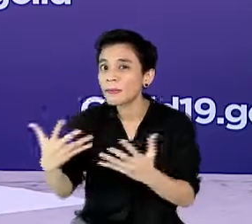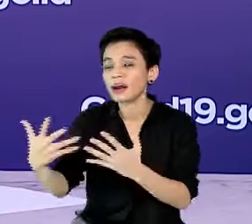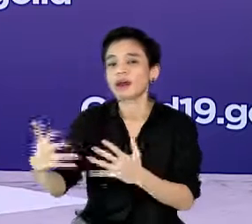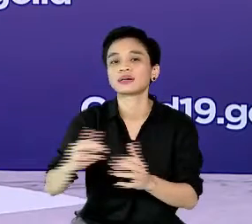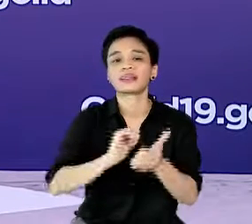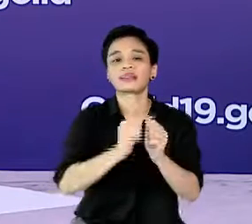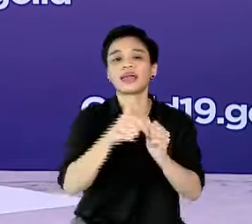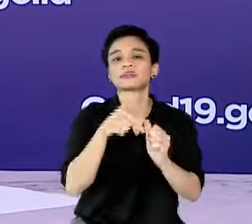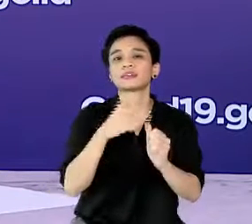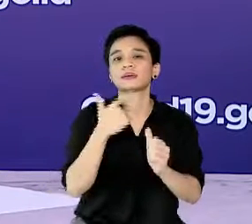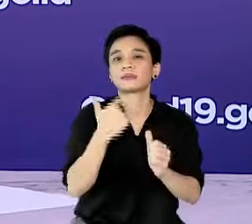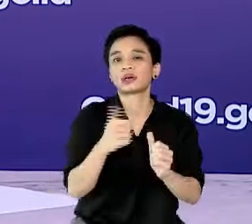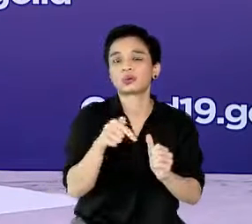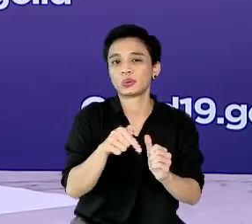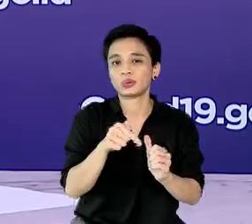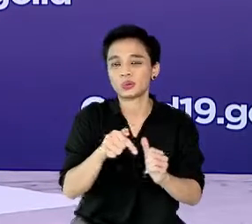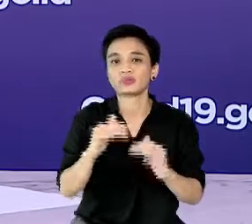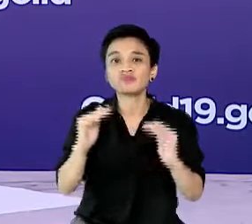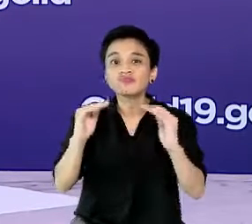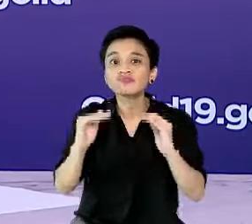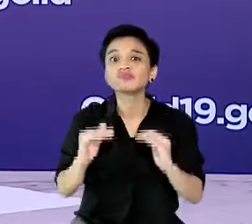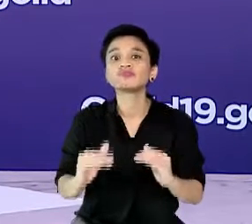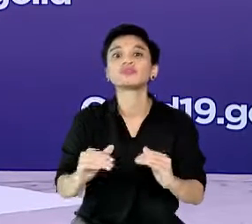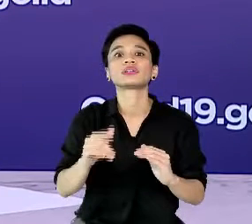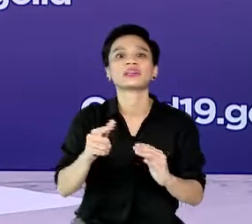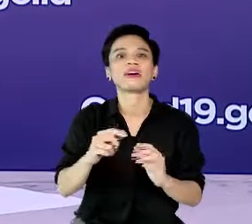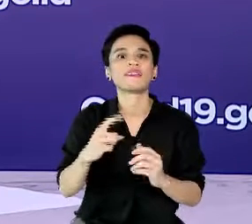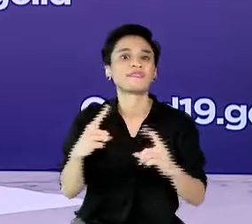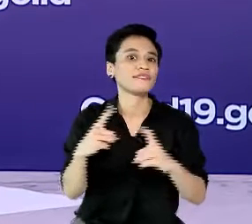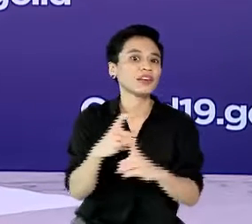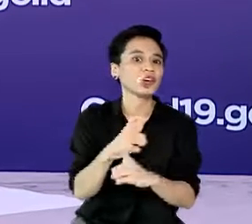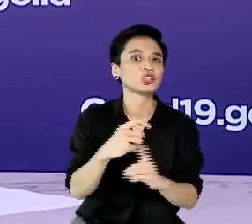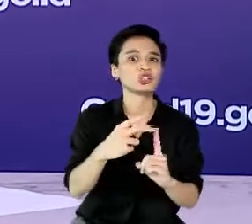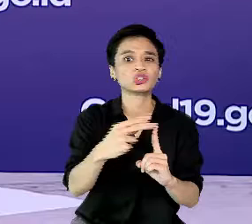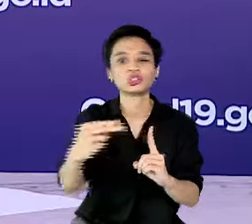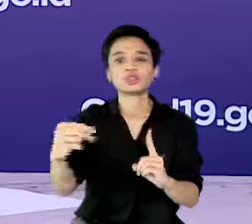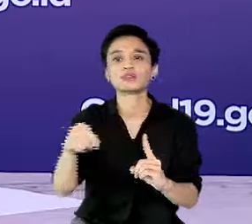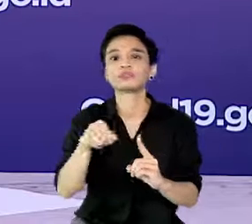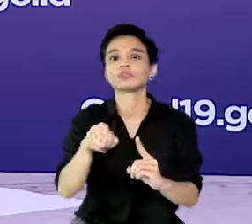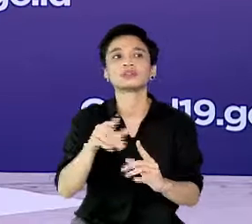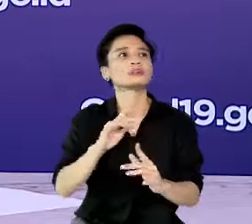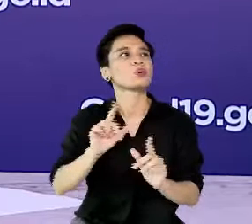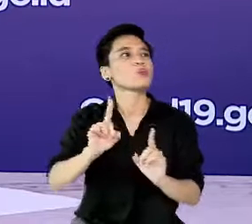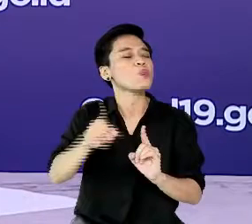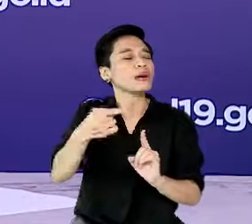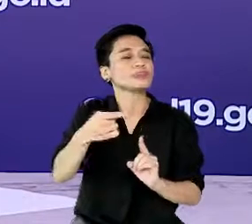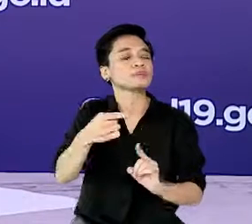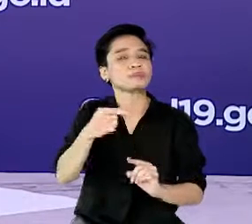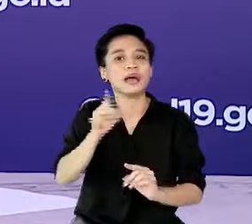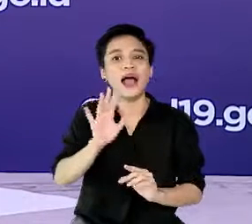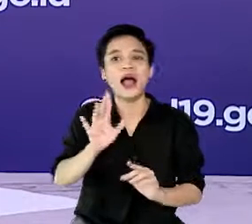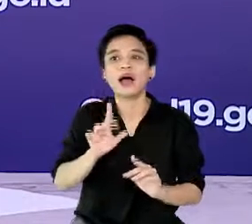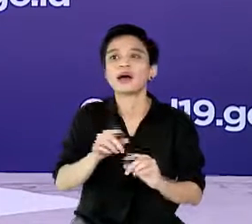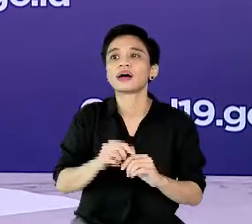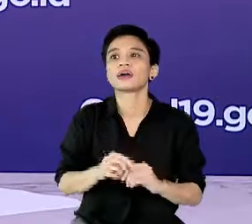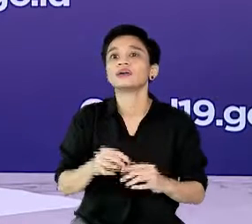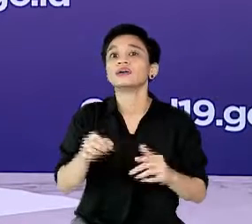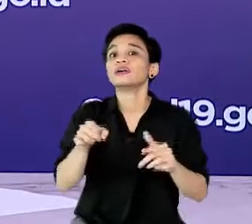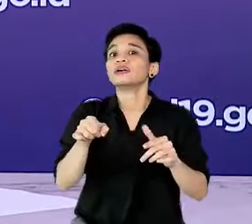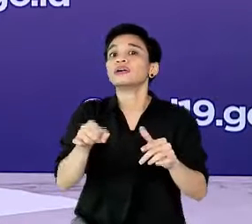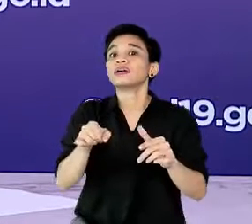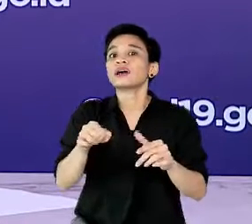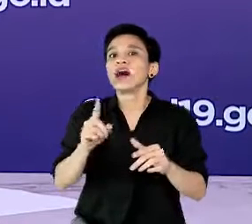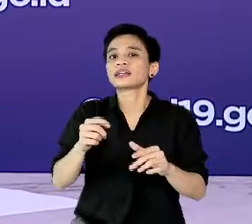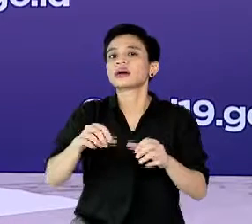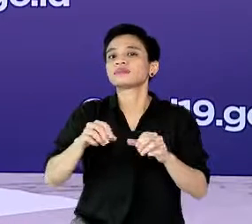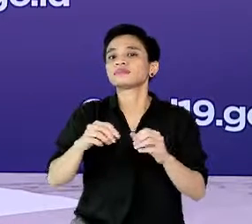diingat bahwa pemeriksaan screen virus tersebut bukanlah sebuah kewajiban mutlak Holden Om sequencing